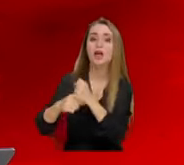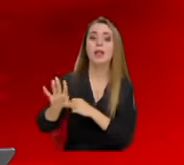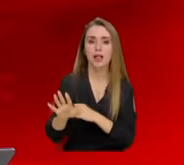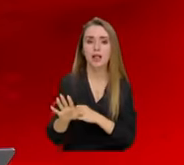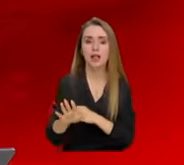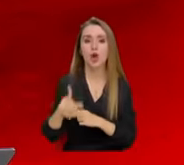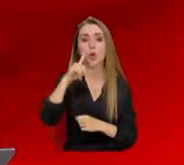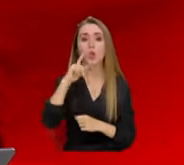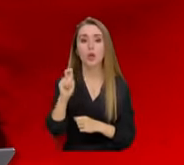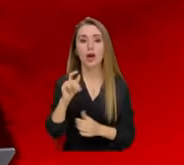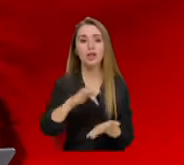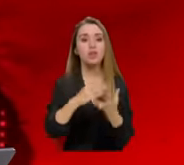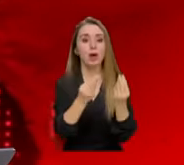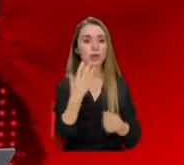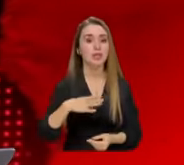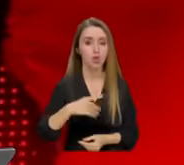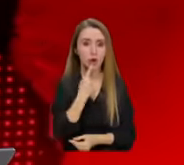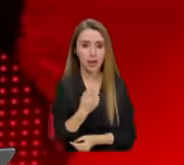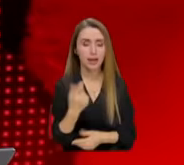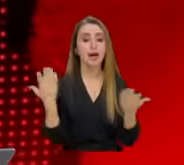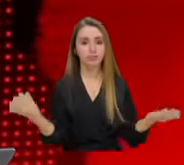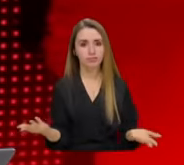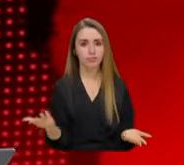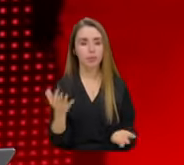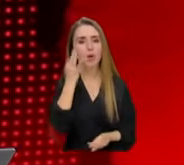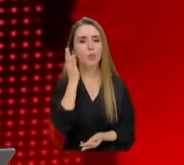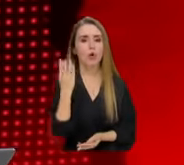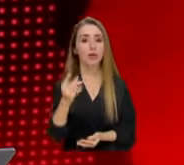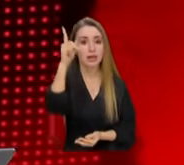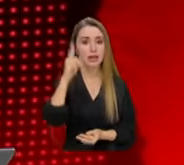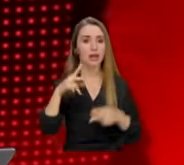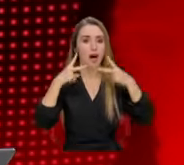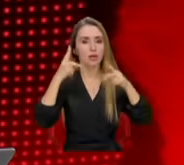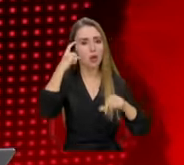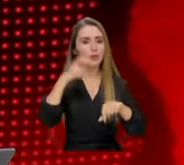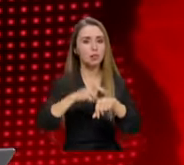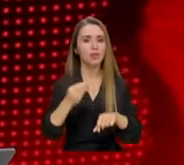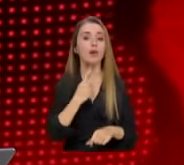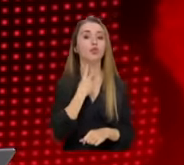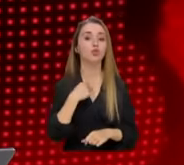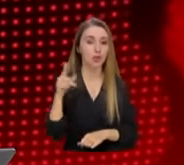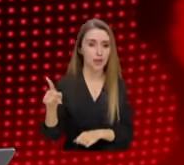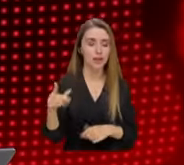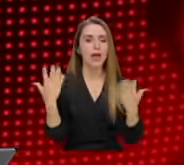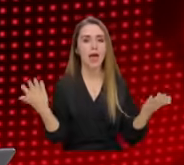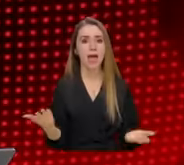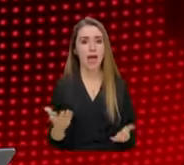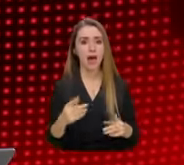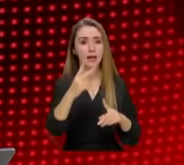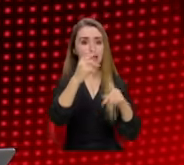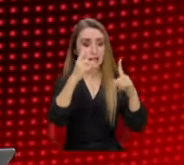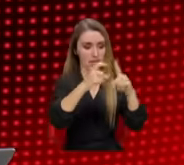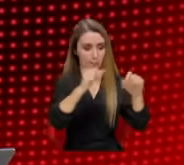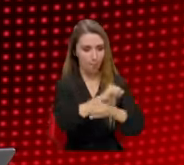olarak Ukrayna'ya kesmek istiyor dedi. Nitekim o yöndeki ilk açıklamalarını hatırlattı Rusya'nın. Eğer İdlib'i vurmaya